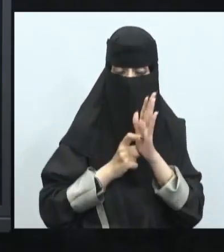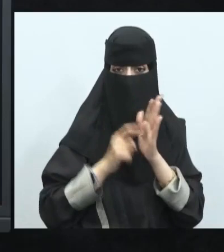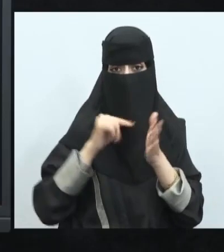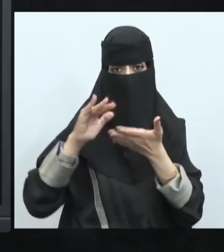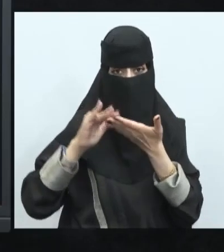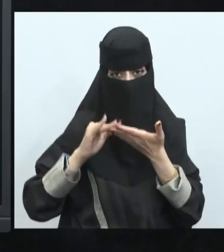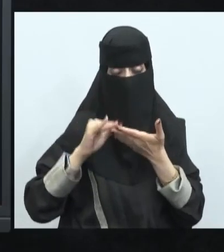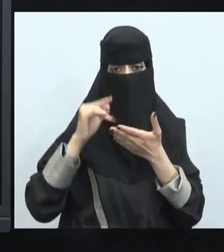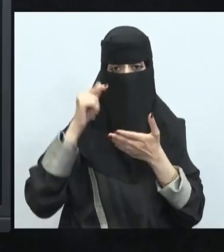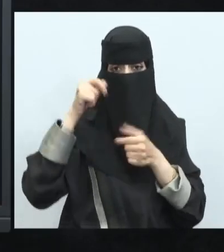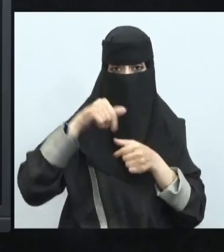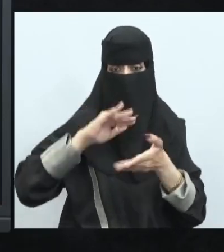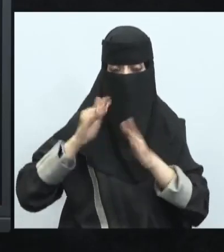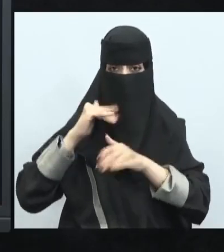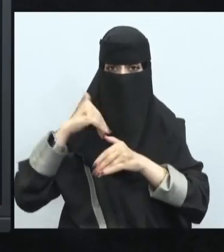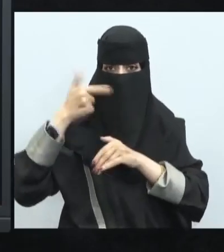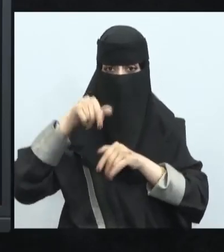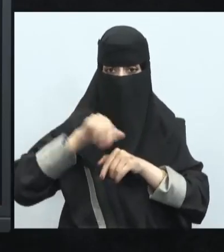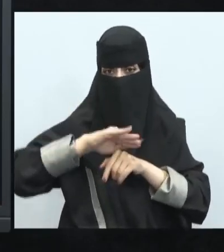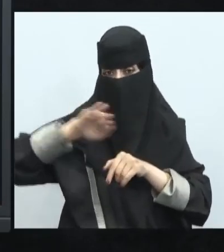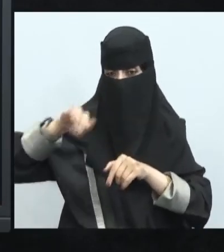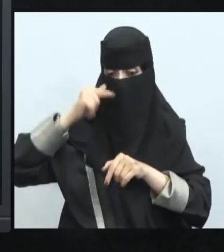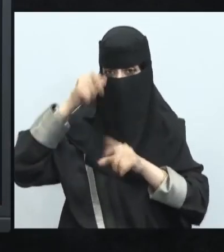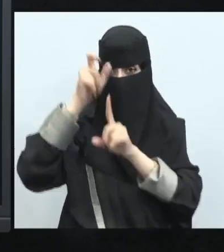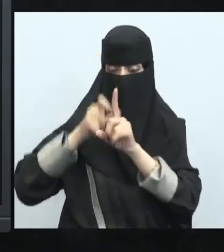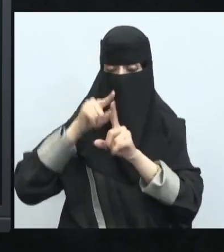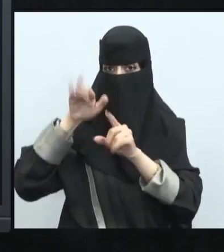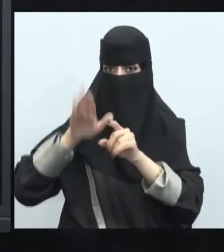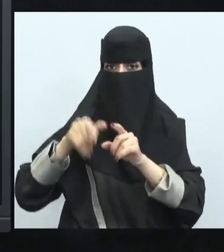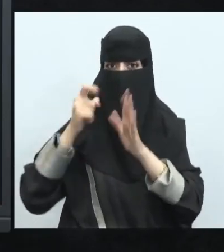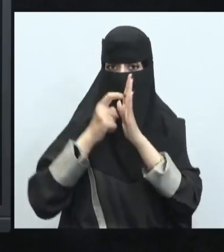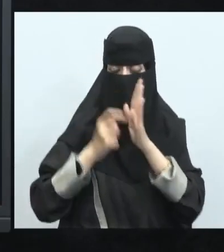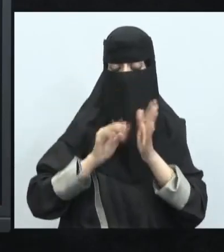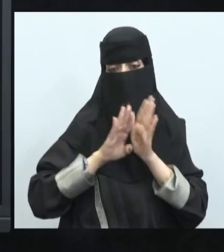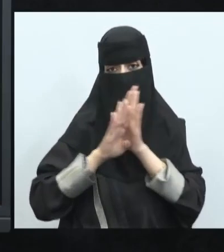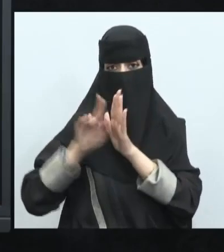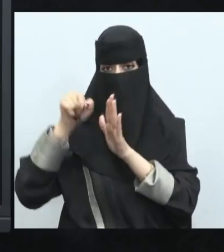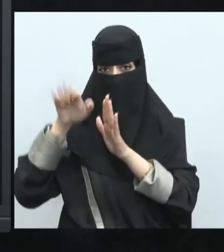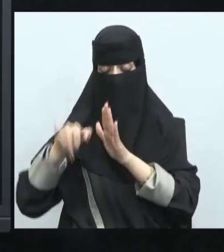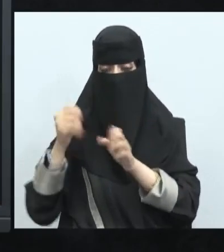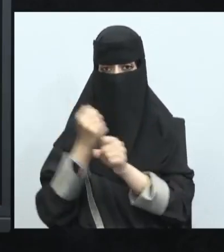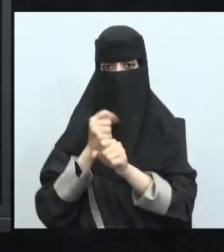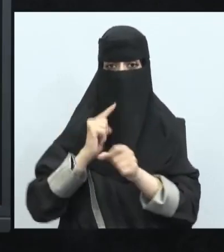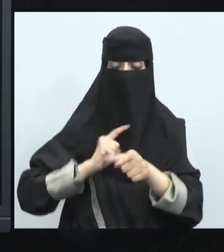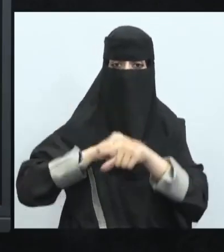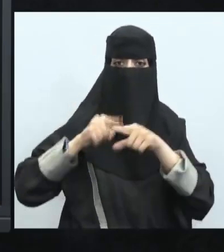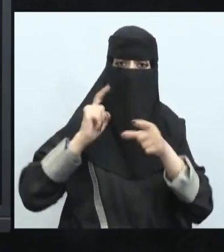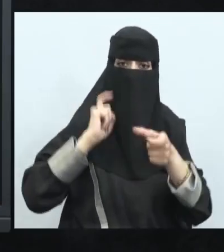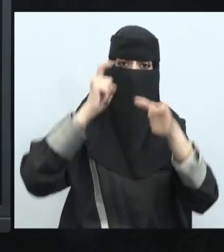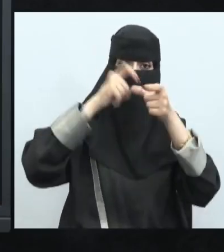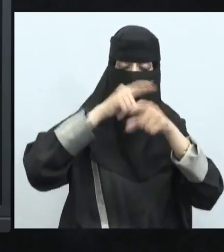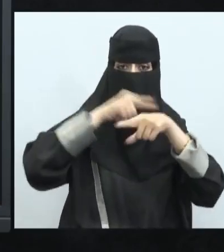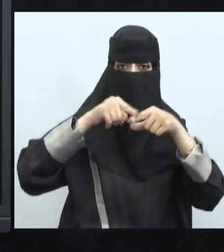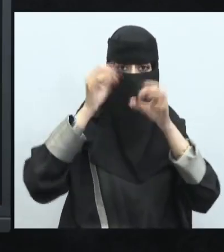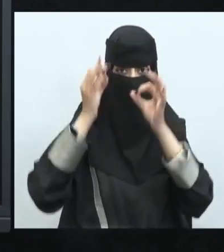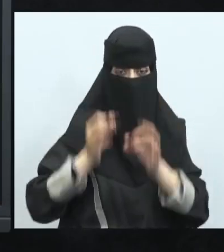تساعد حينما يتم استغناء عن الموظف هنالك انظمه تدعم هذا الموظف الى ان يصل الى